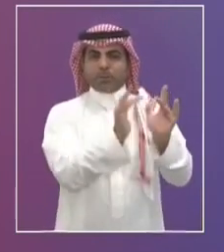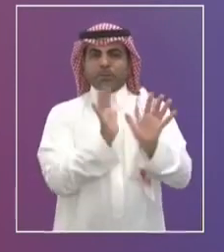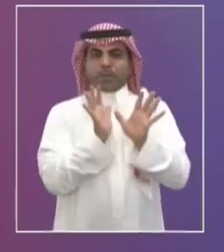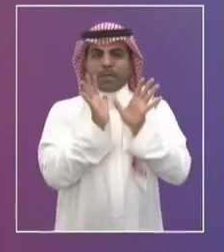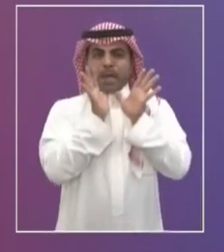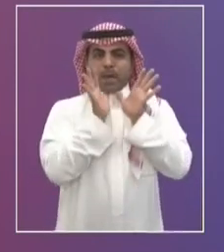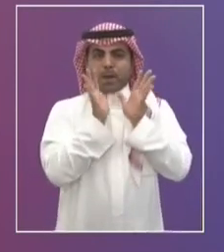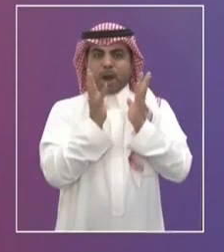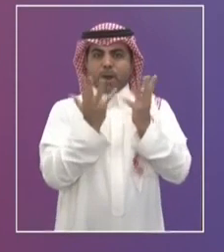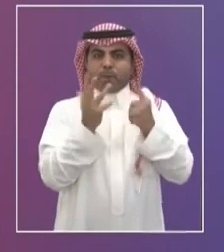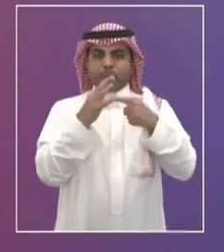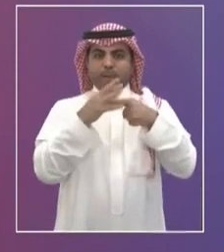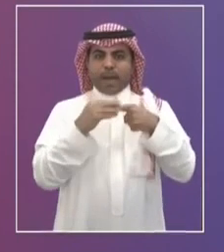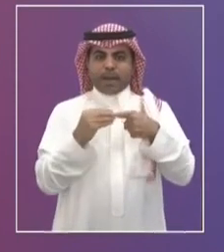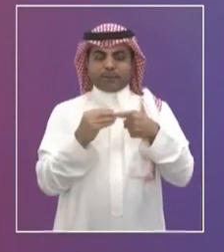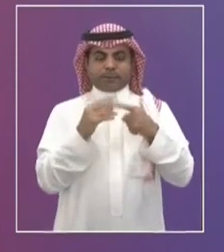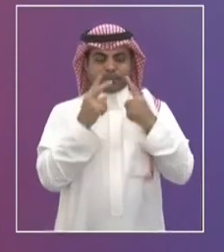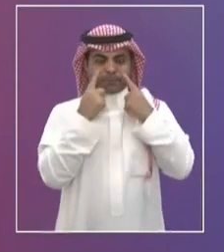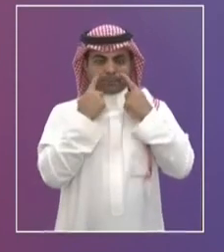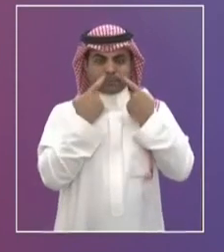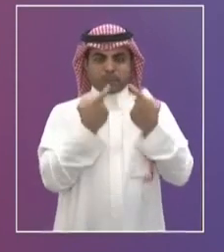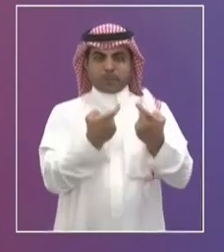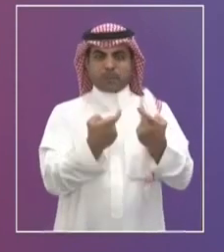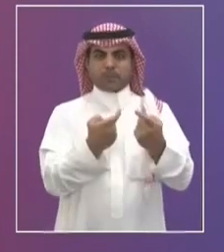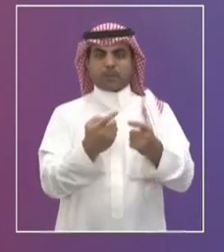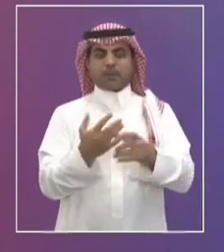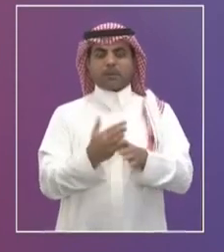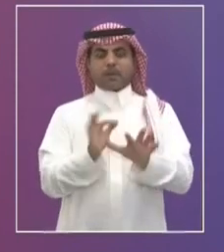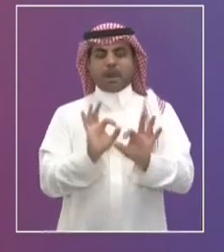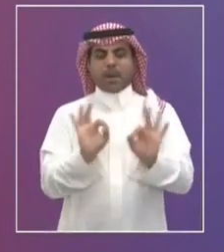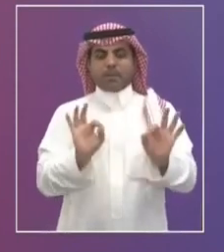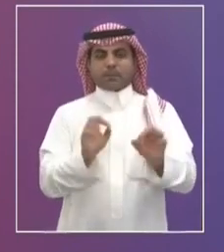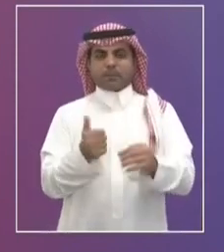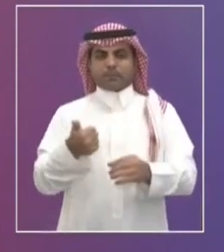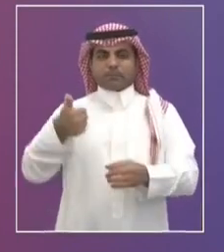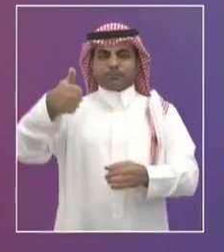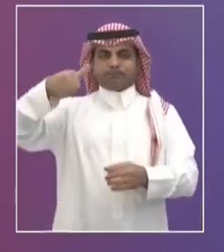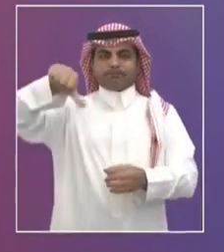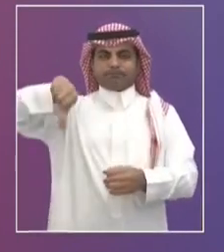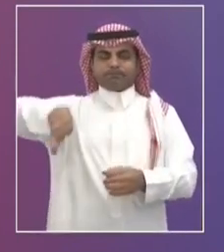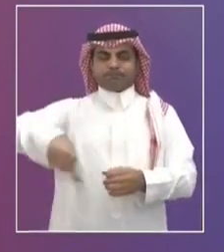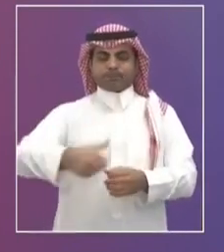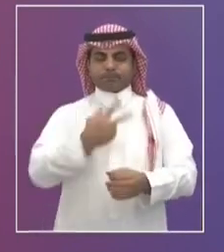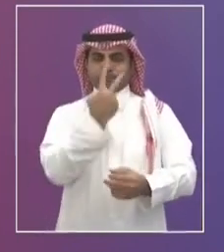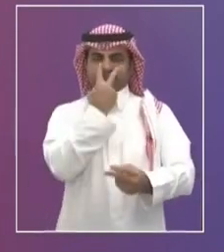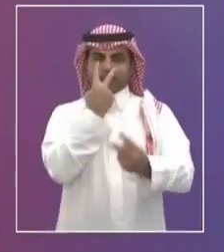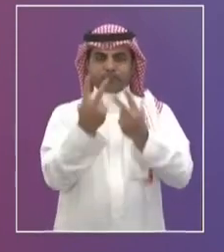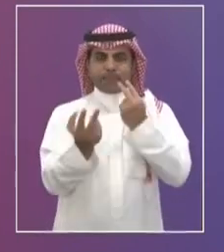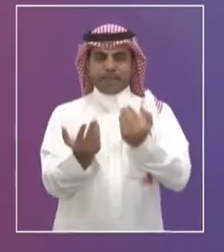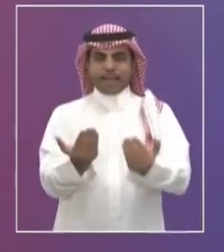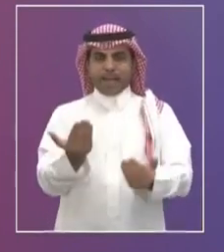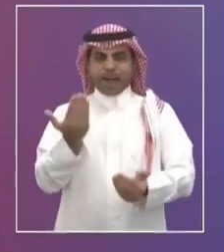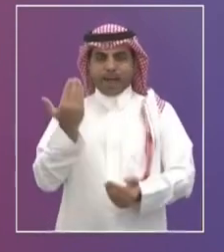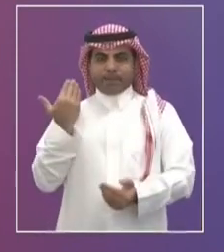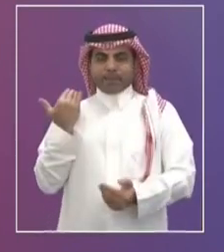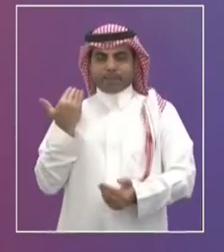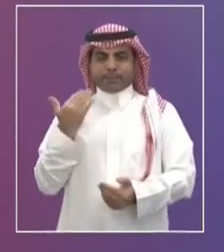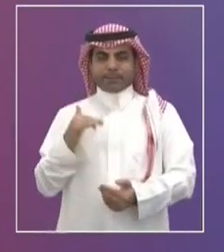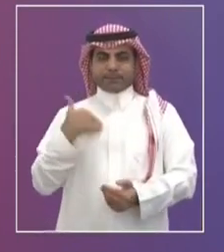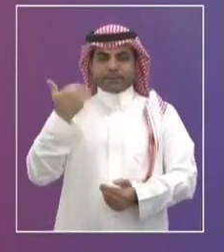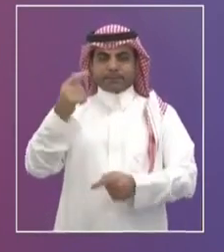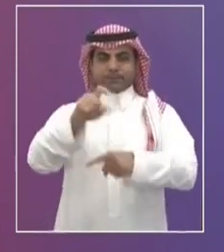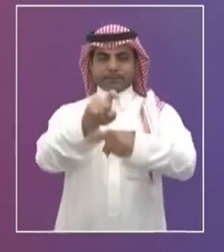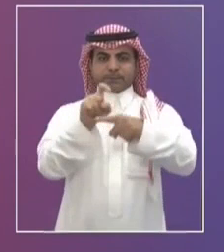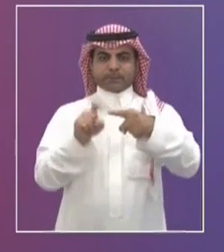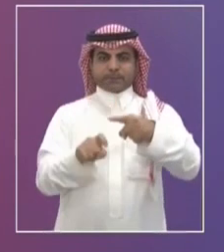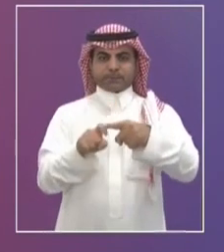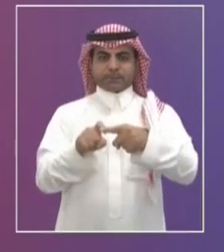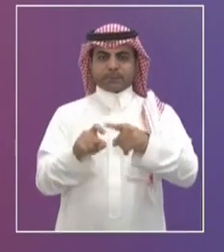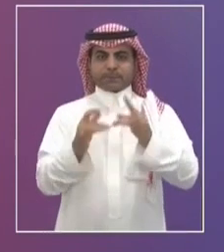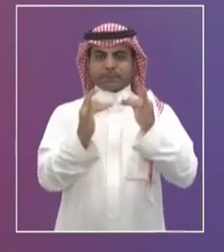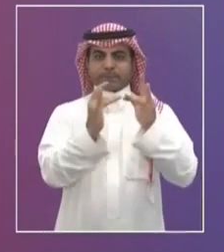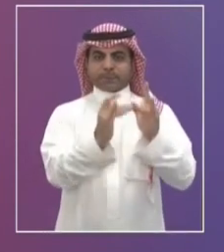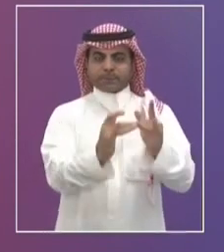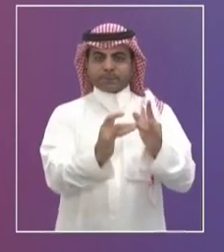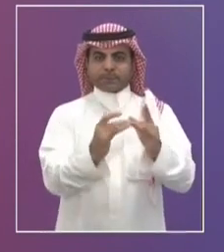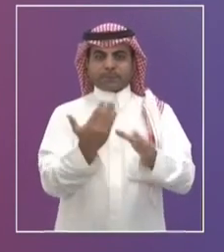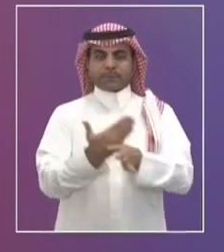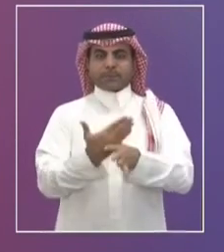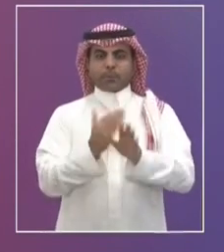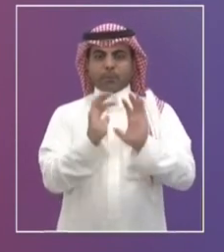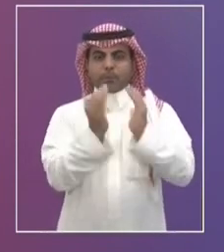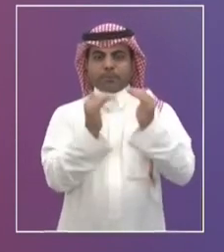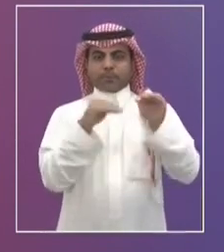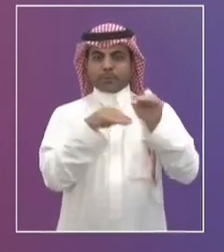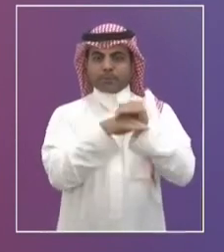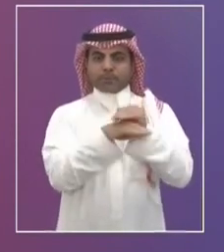وبالتالي يكون عندنا توقع واضح حتى لما قبل العنايات المركزة من نسب التنويم في